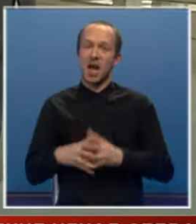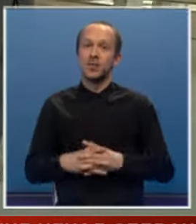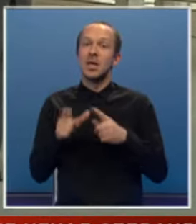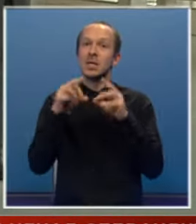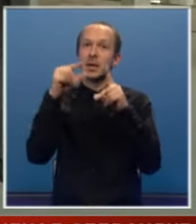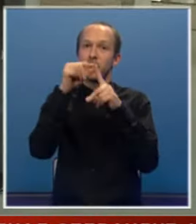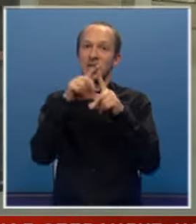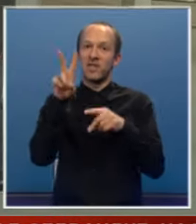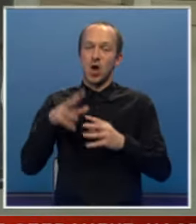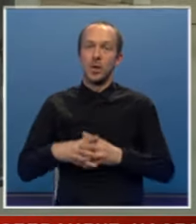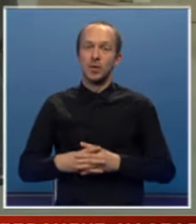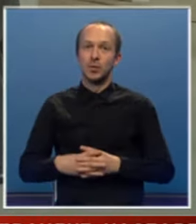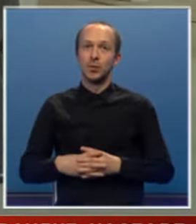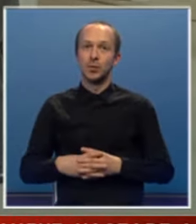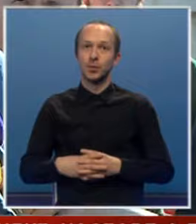sa PDV-om.